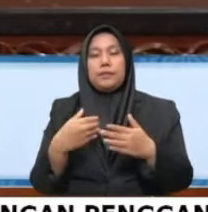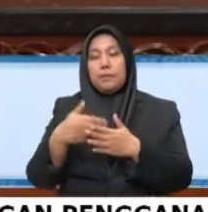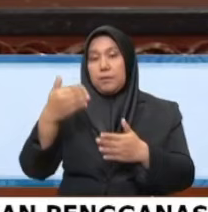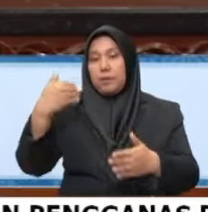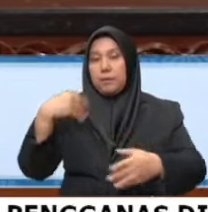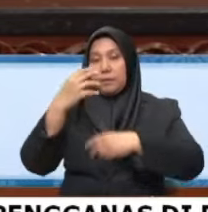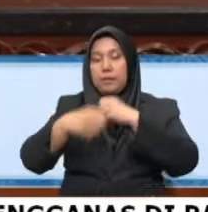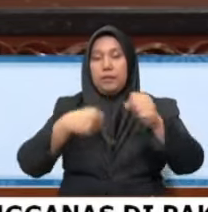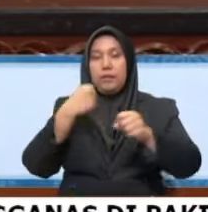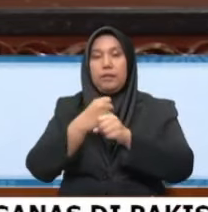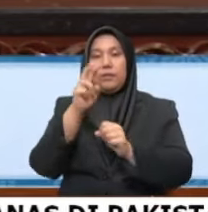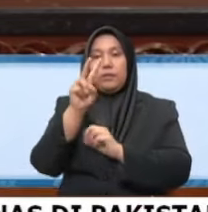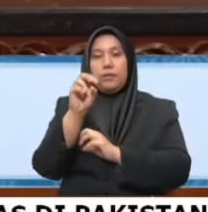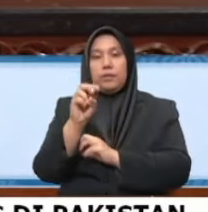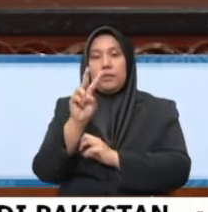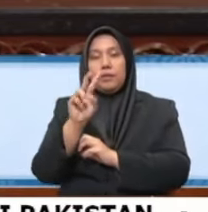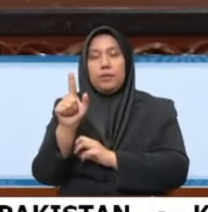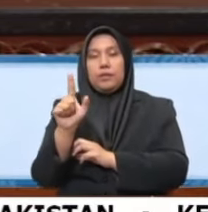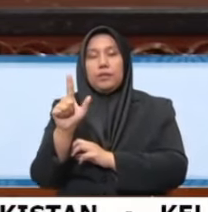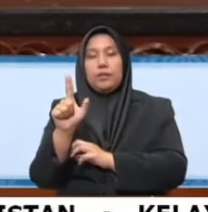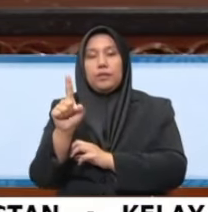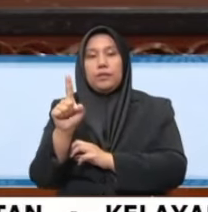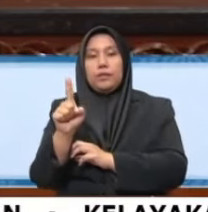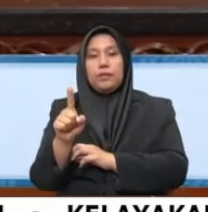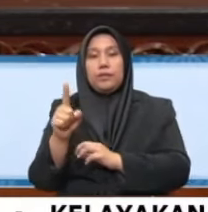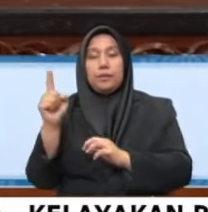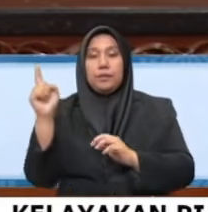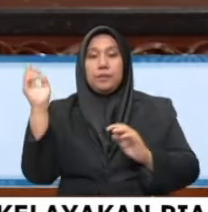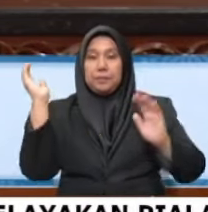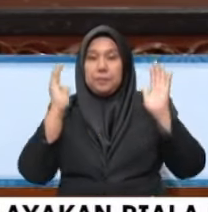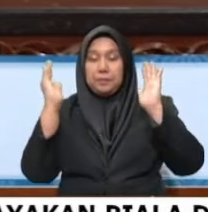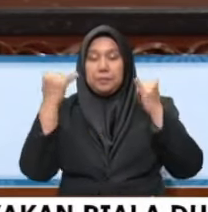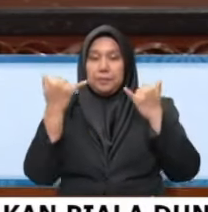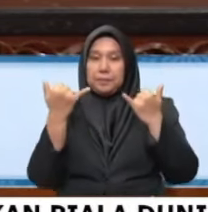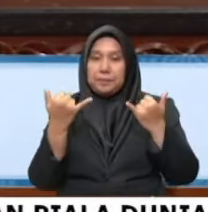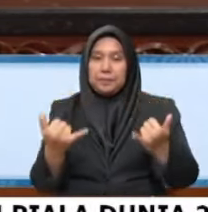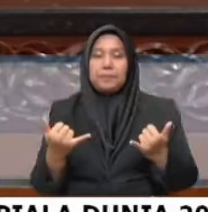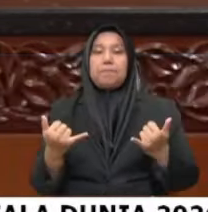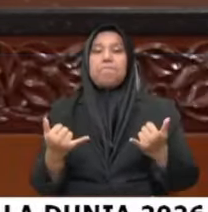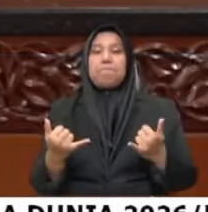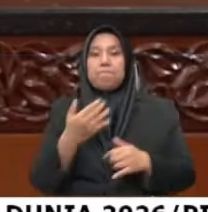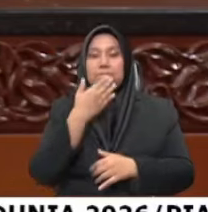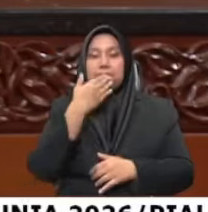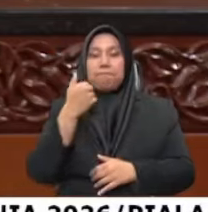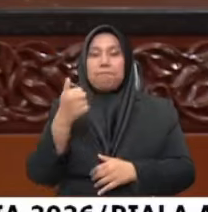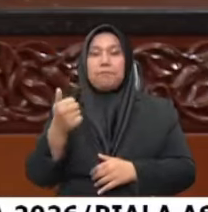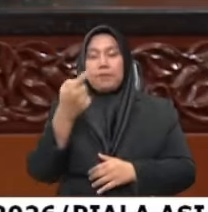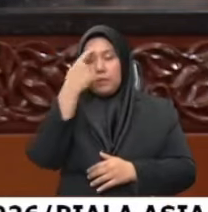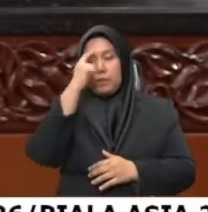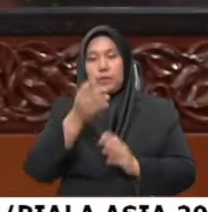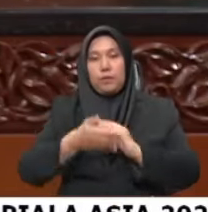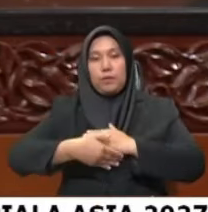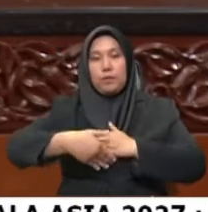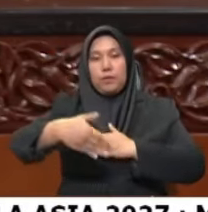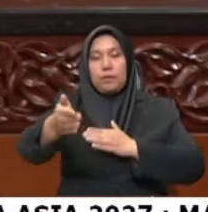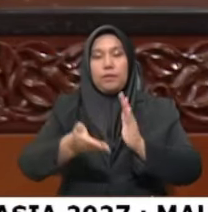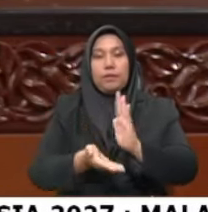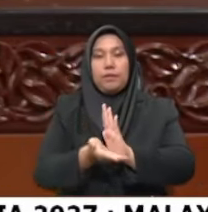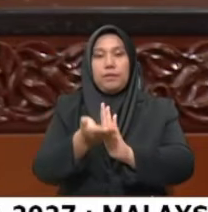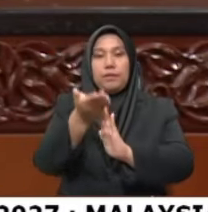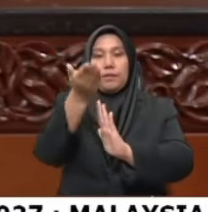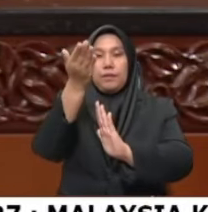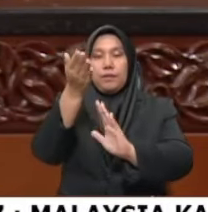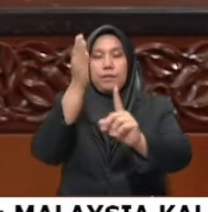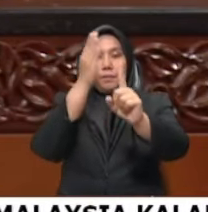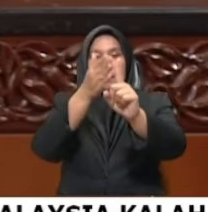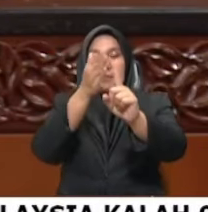2021. Negara kini berada di landasan yang baik dan untuk terus meningkatkan dan menunjukkan sasaran